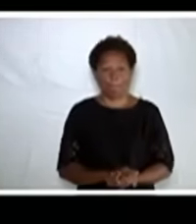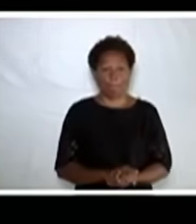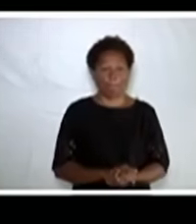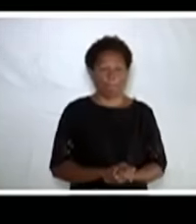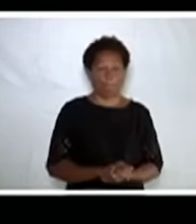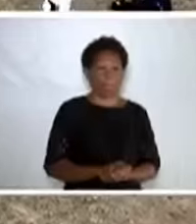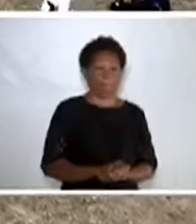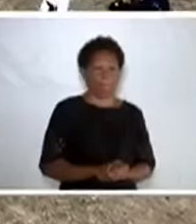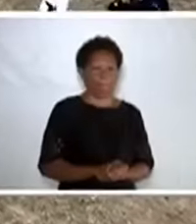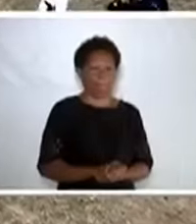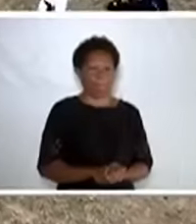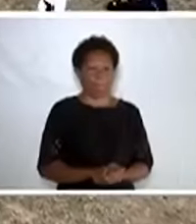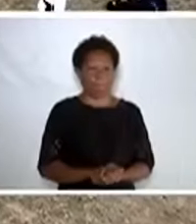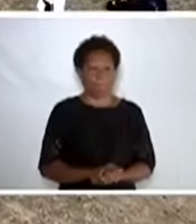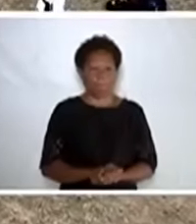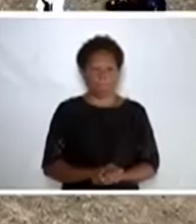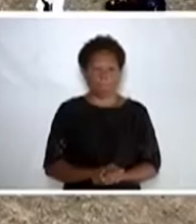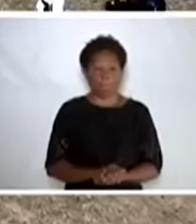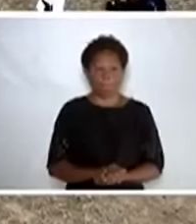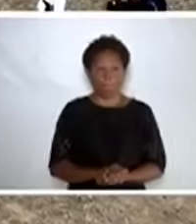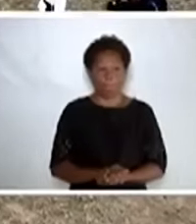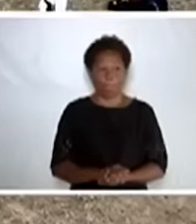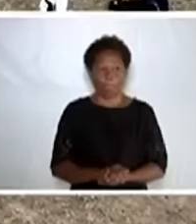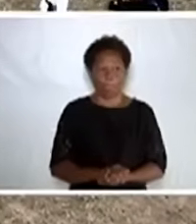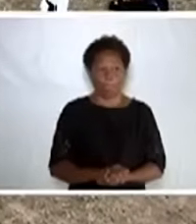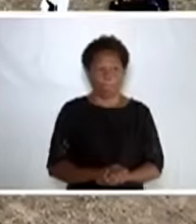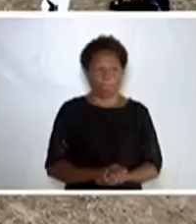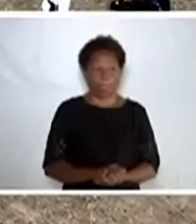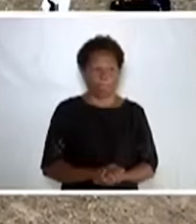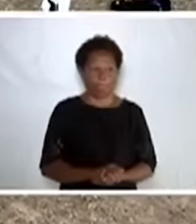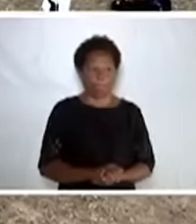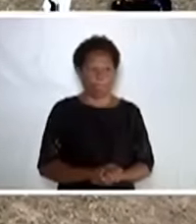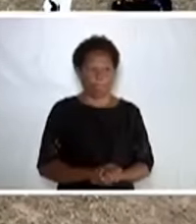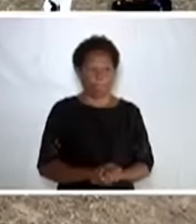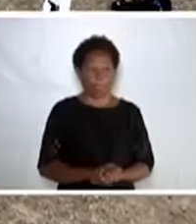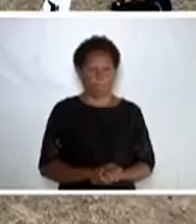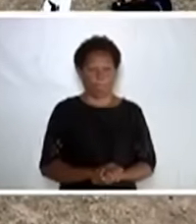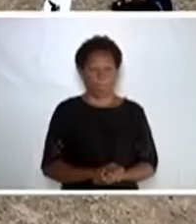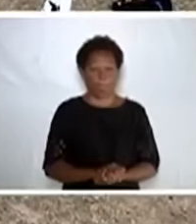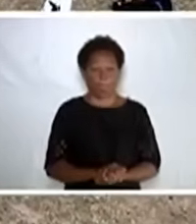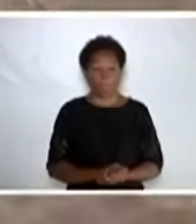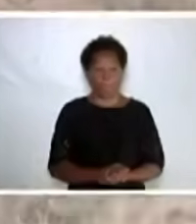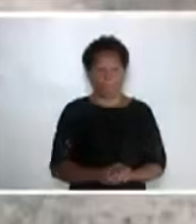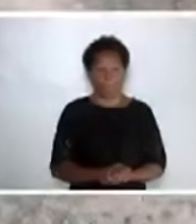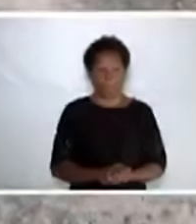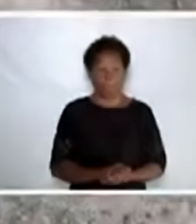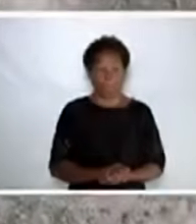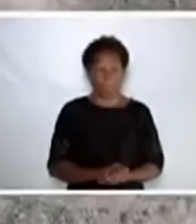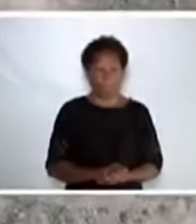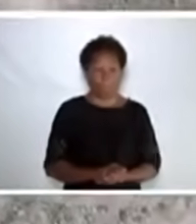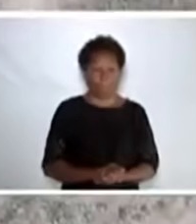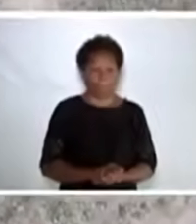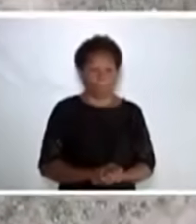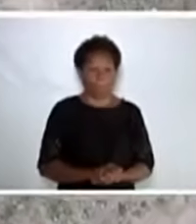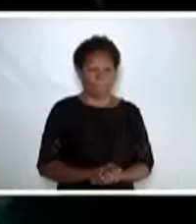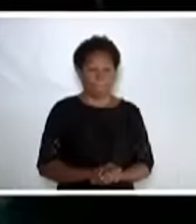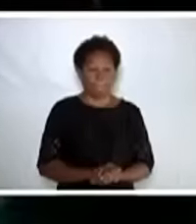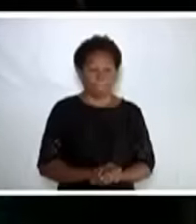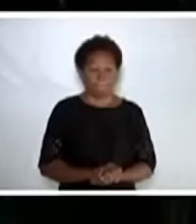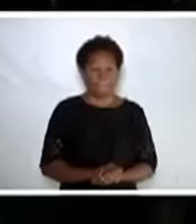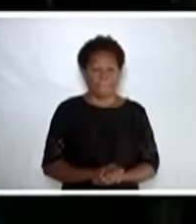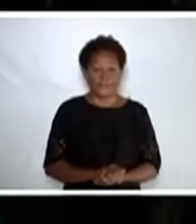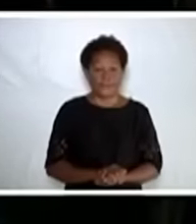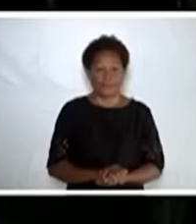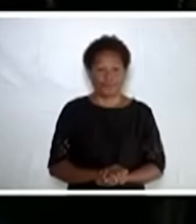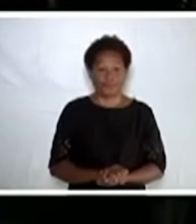भी एकदम से साफ हो गया तो ये तो सलामी दी जा रही है देश के मतलब हिज लॉर्डशिप चीफ जस्टिस ऑनरेबल सलेह